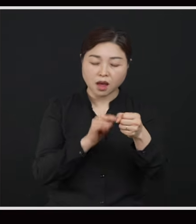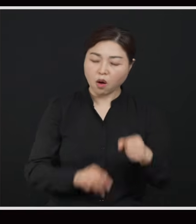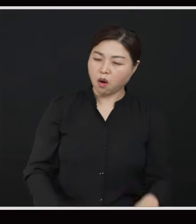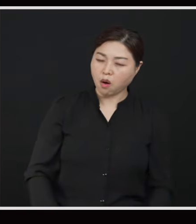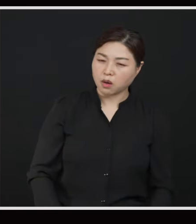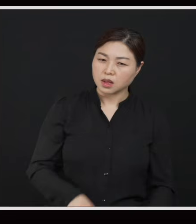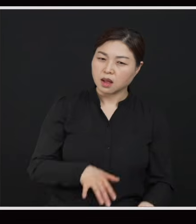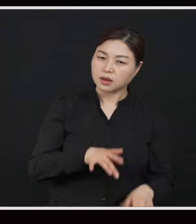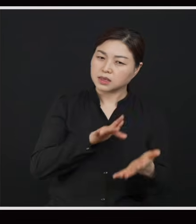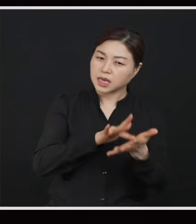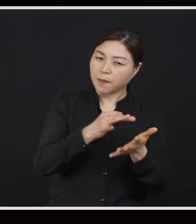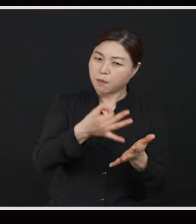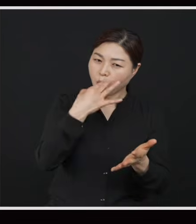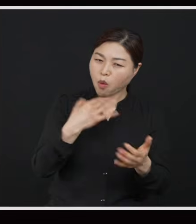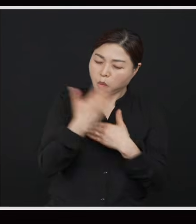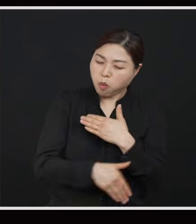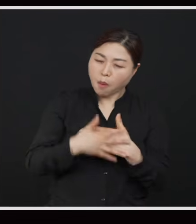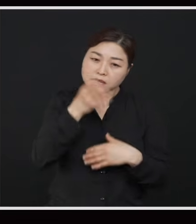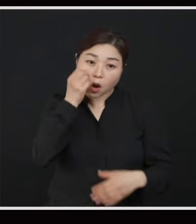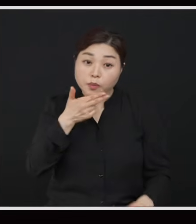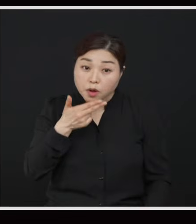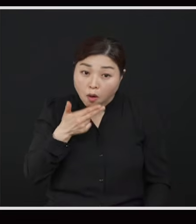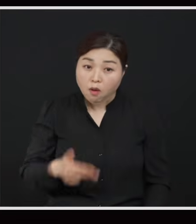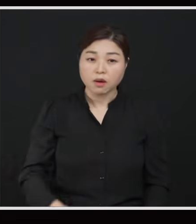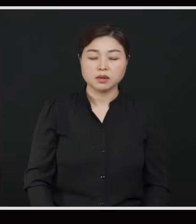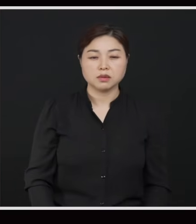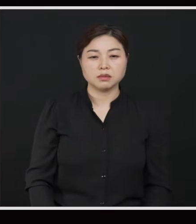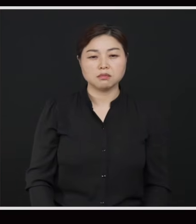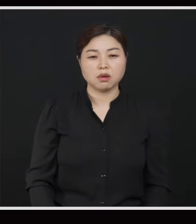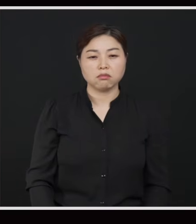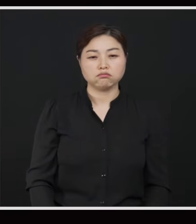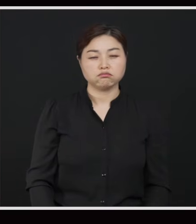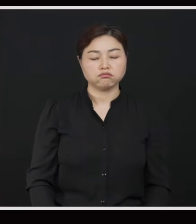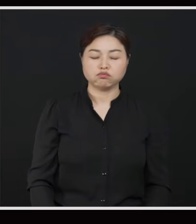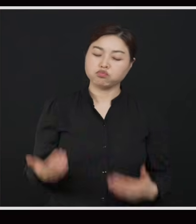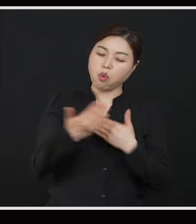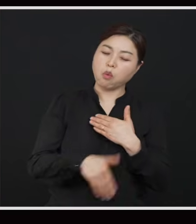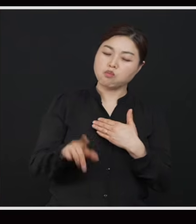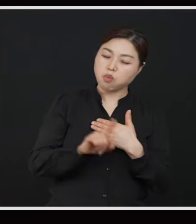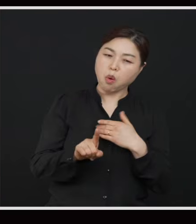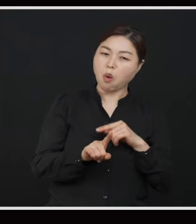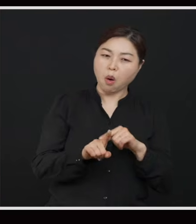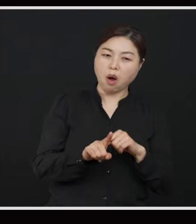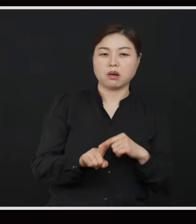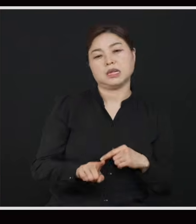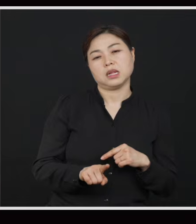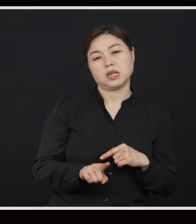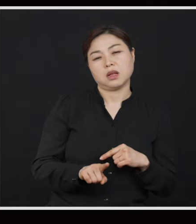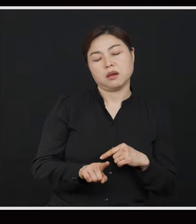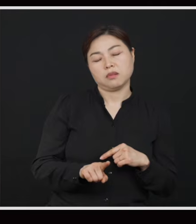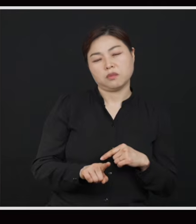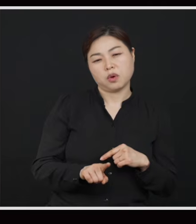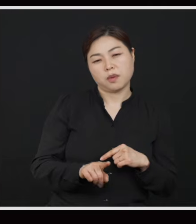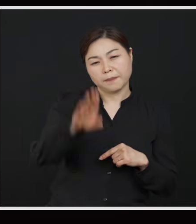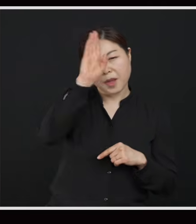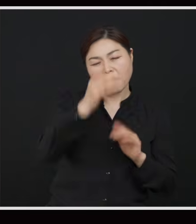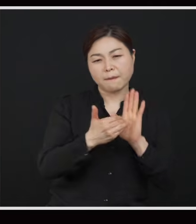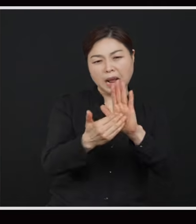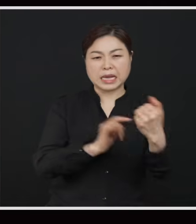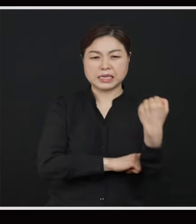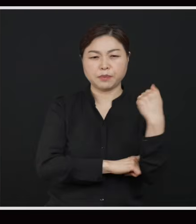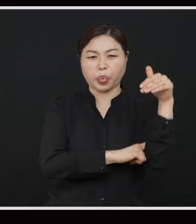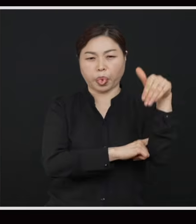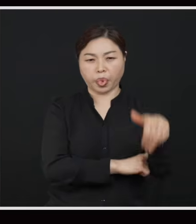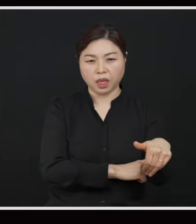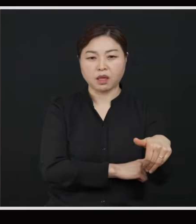누가 갔는데, 아니, 그럼 부작용은 없습니까? 아, 부작용이 그 면역을 억제를 하는 거니까 가끔 뭐